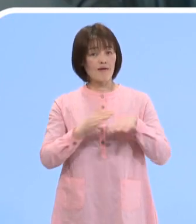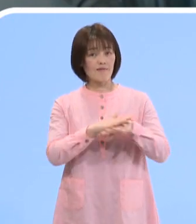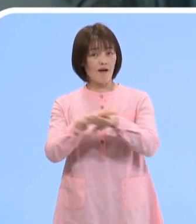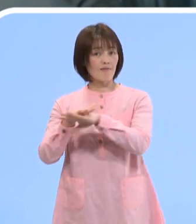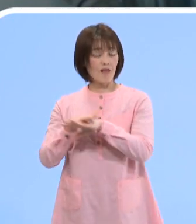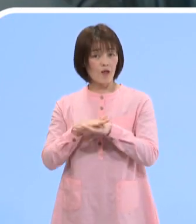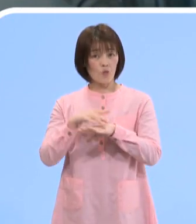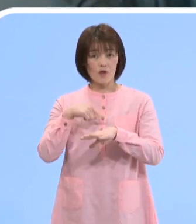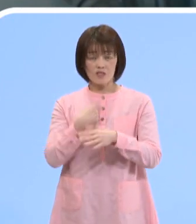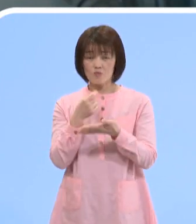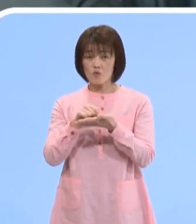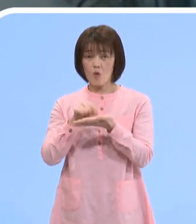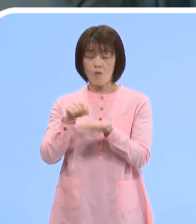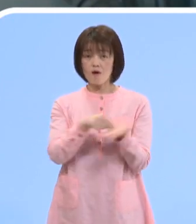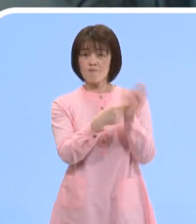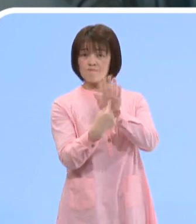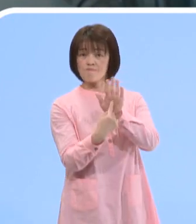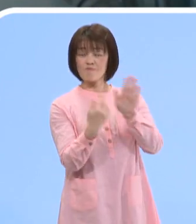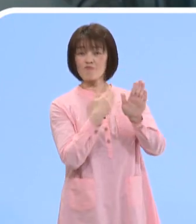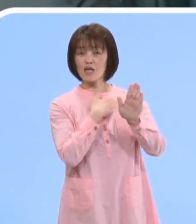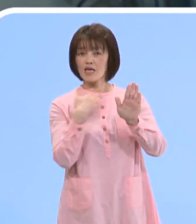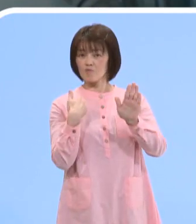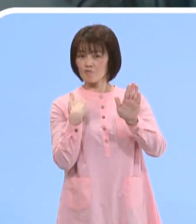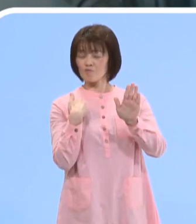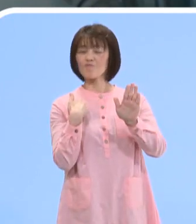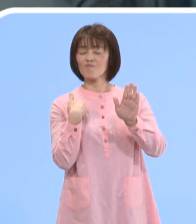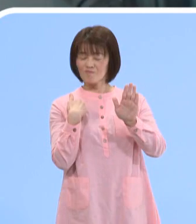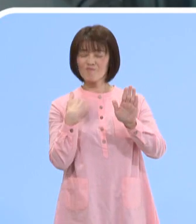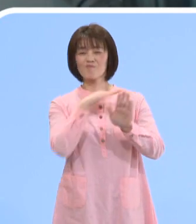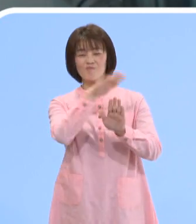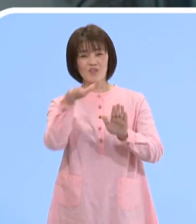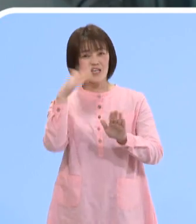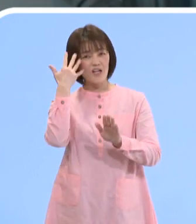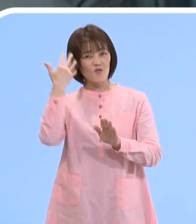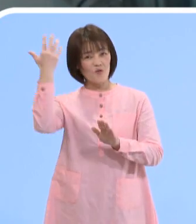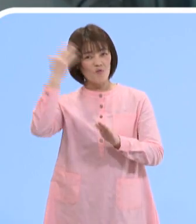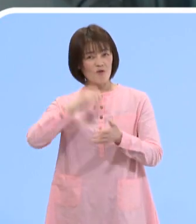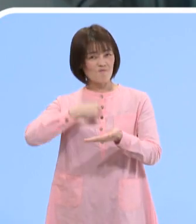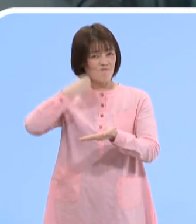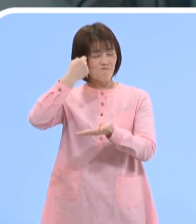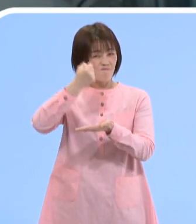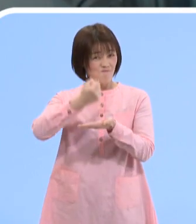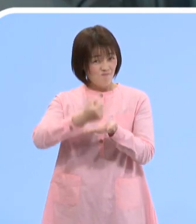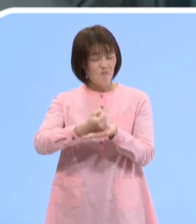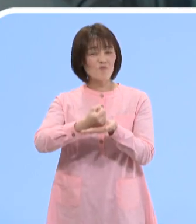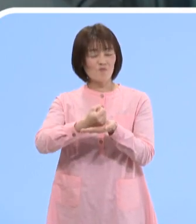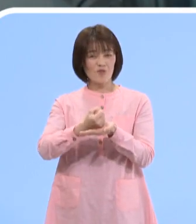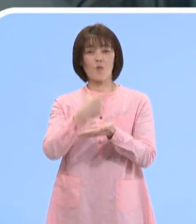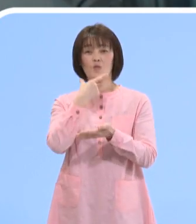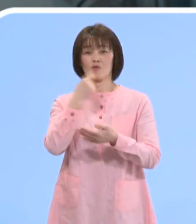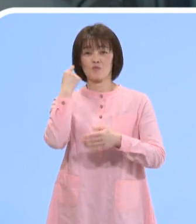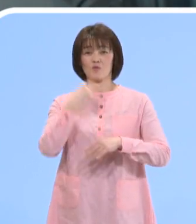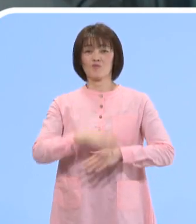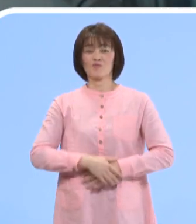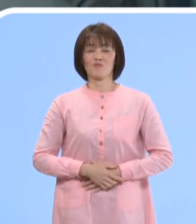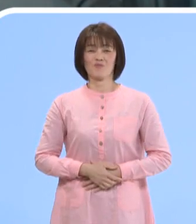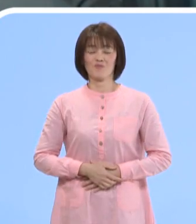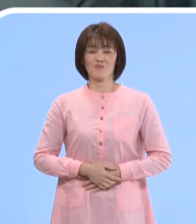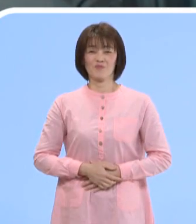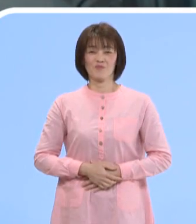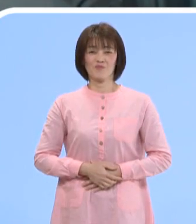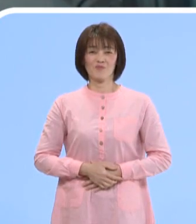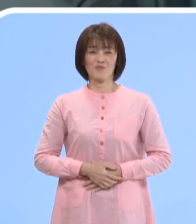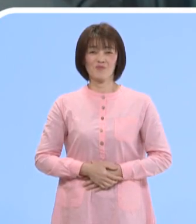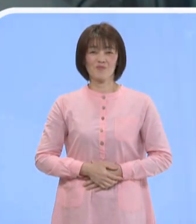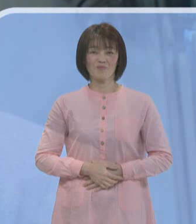にネットでも世界中に発信できますから、そういう意識を持った人っていうのは頑張って第2第3の手塚治虫を目指してほしいと思います